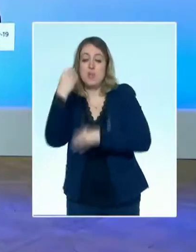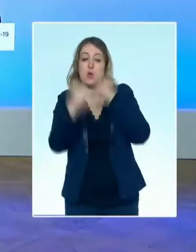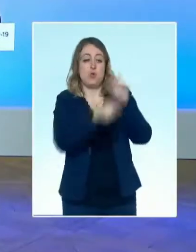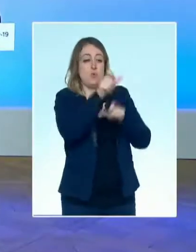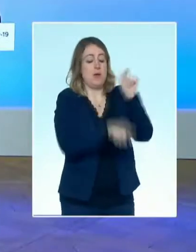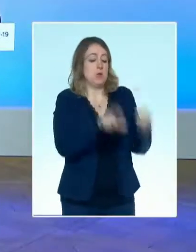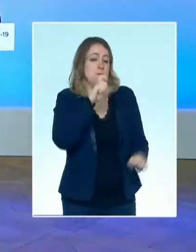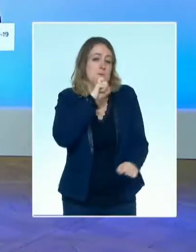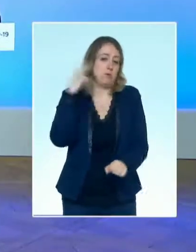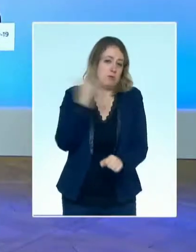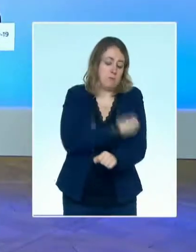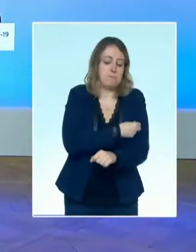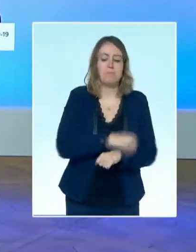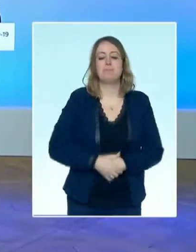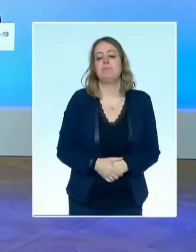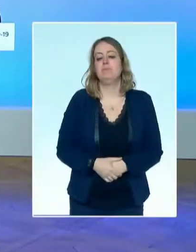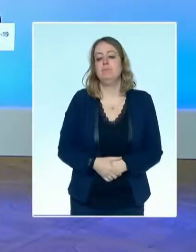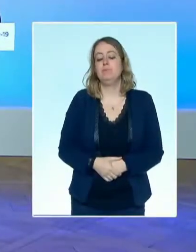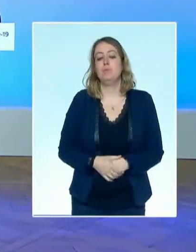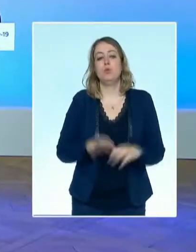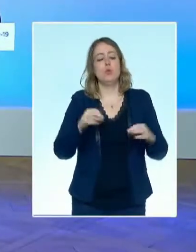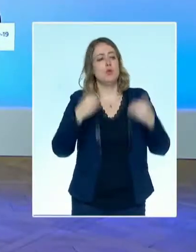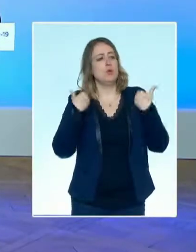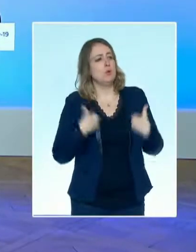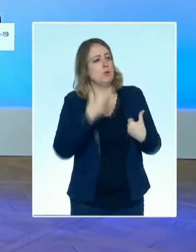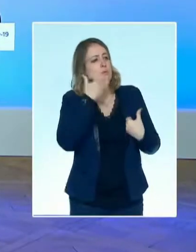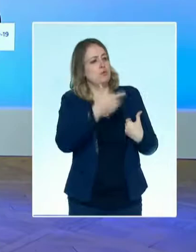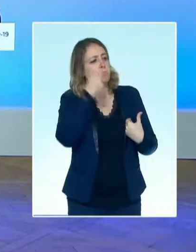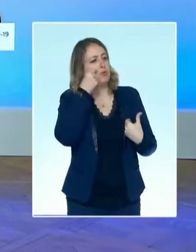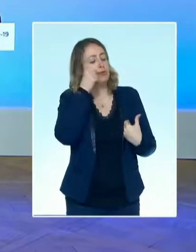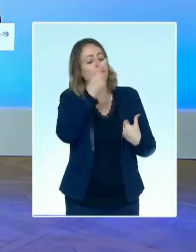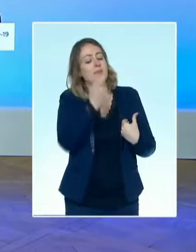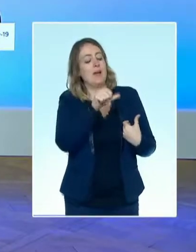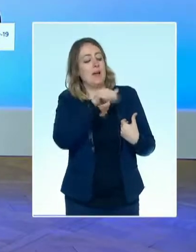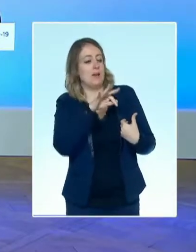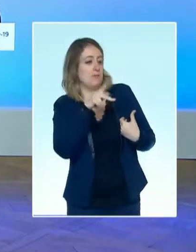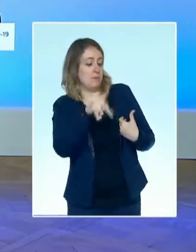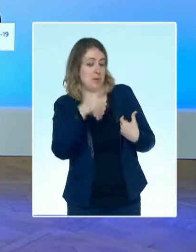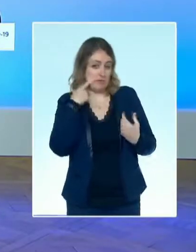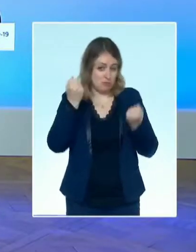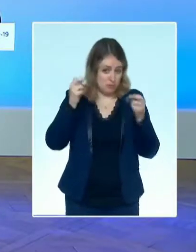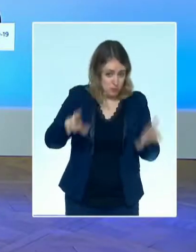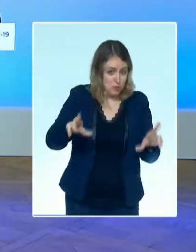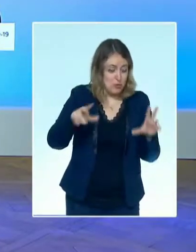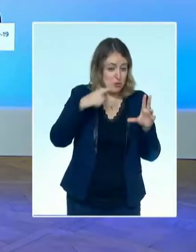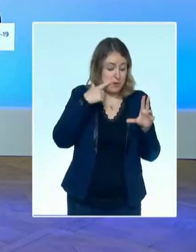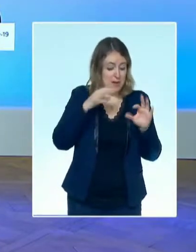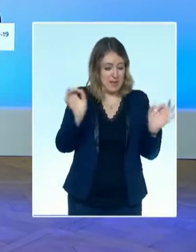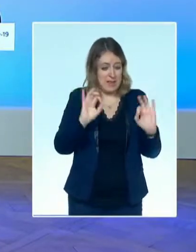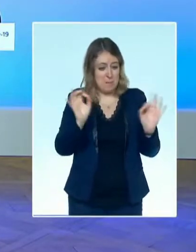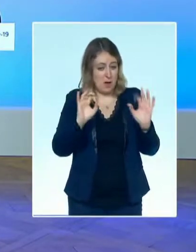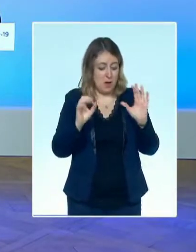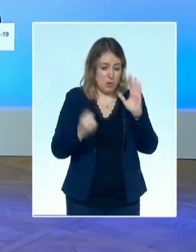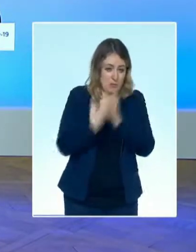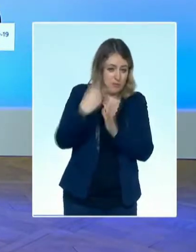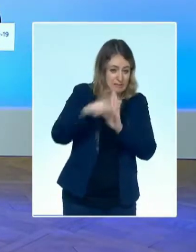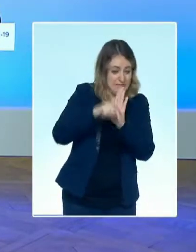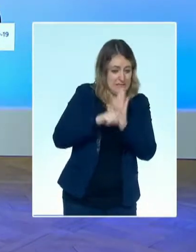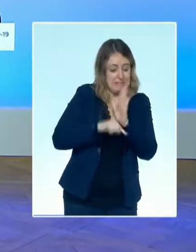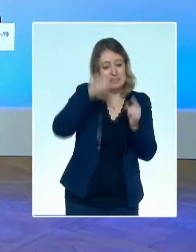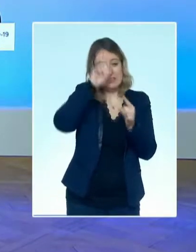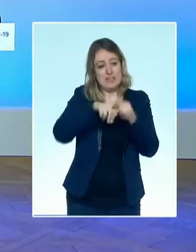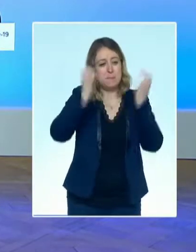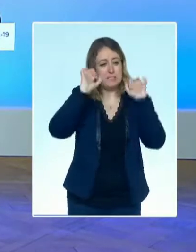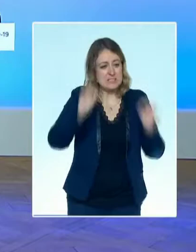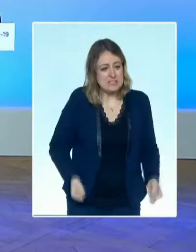Dernière question. Bonjour, Jérémy Marot de l'AFP. Donc il y a eu 4 questions au total. Une mesure de restriction supplémentaire n'est envisagée pour les stations de ski